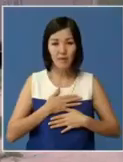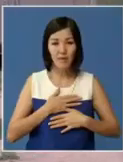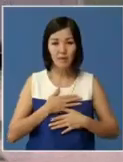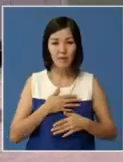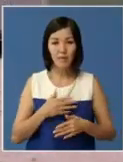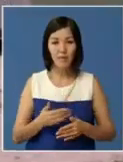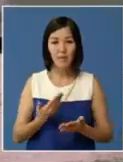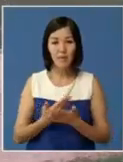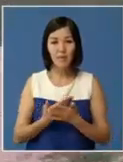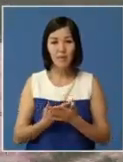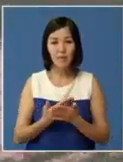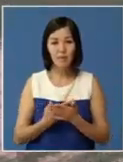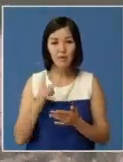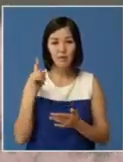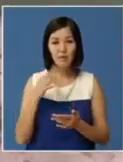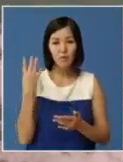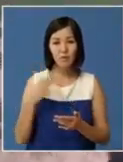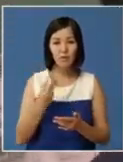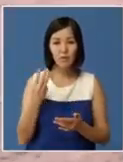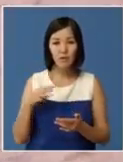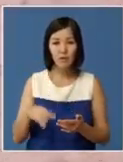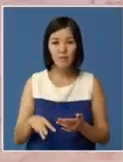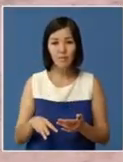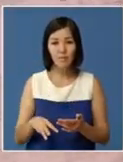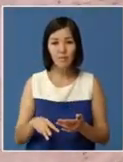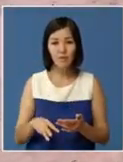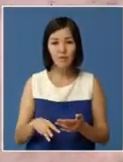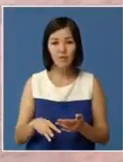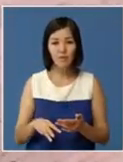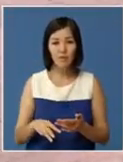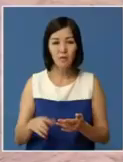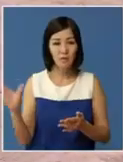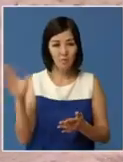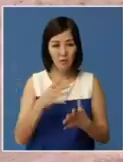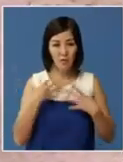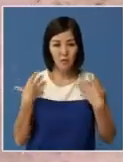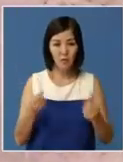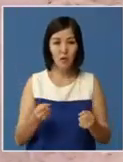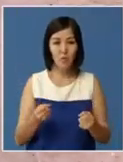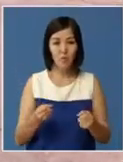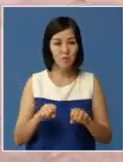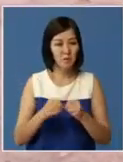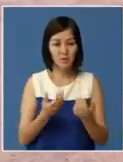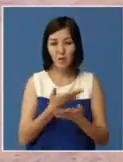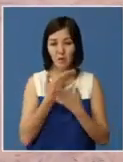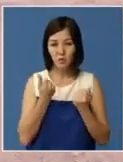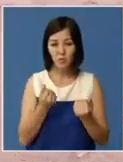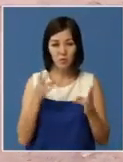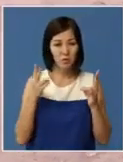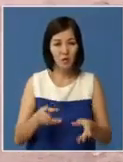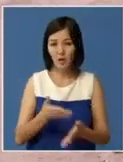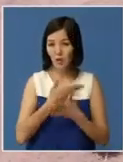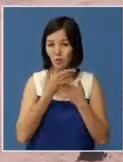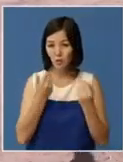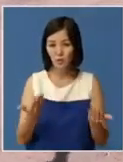қараңыз, мысалға 140 шақырым шауып келген аттың ешқандай еш жерінде дағы да жоқ,